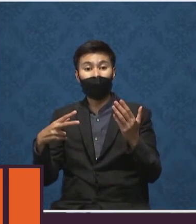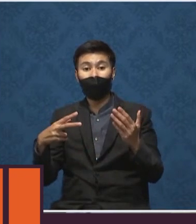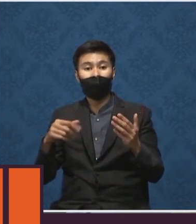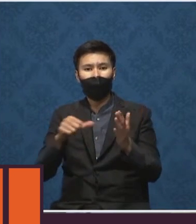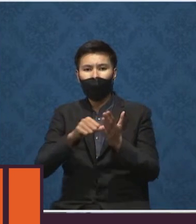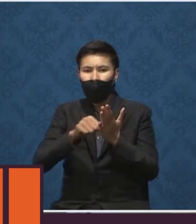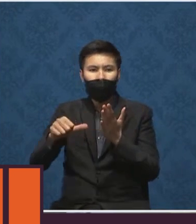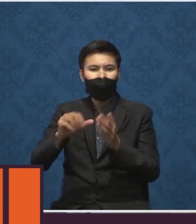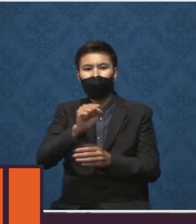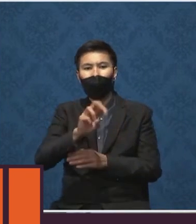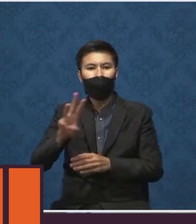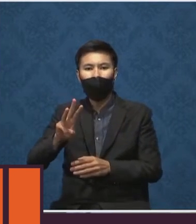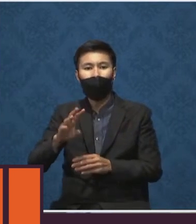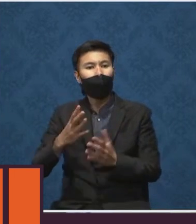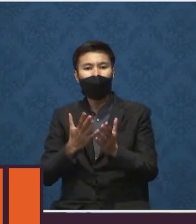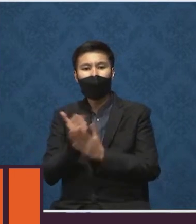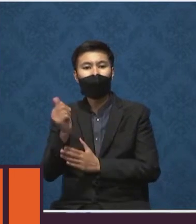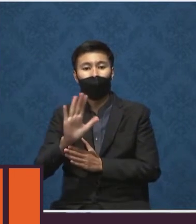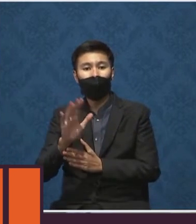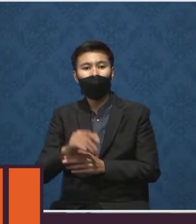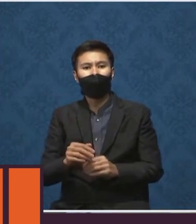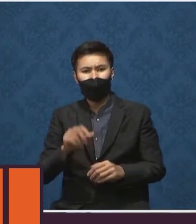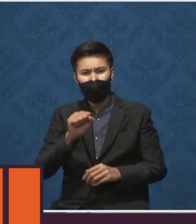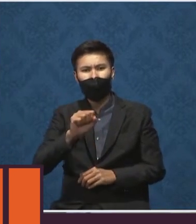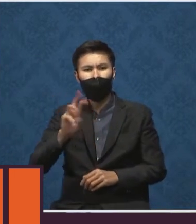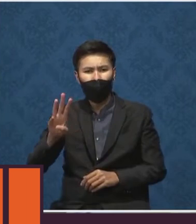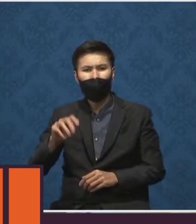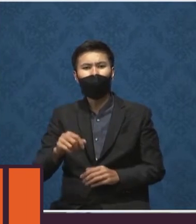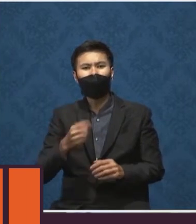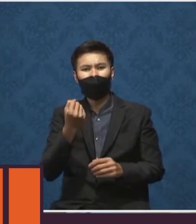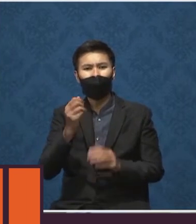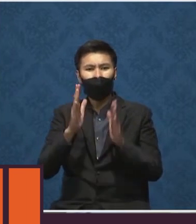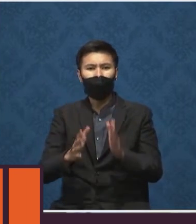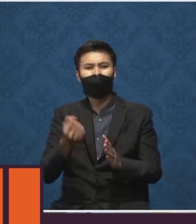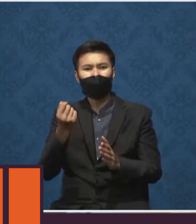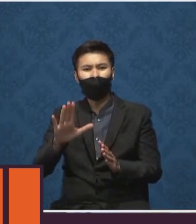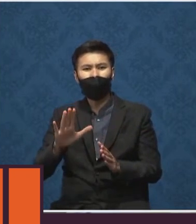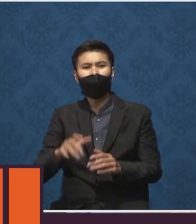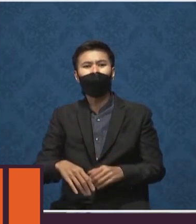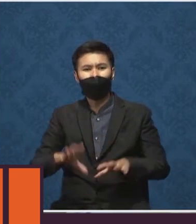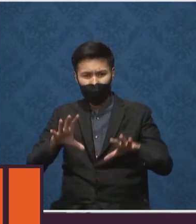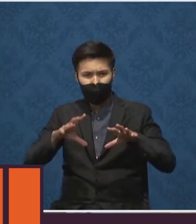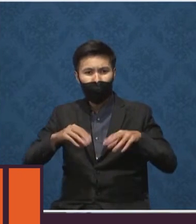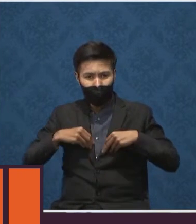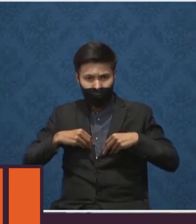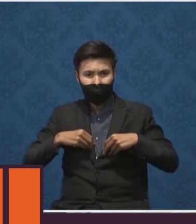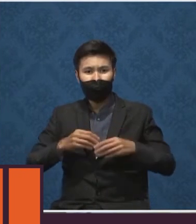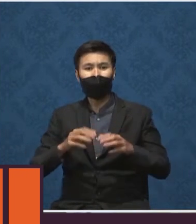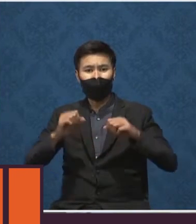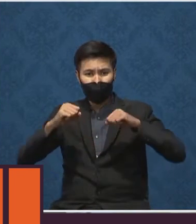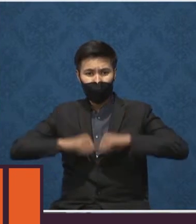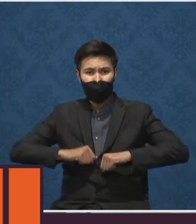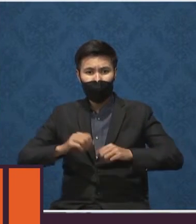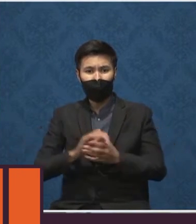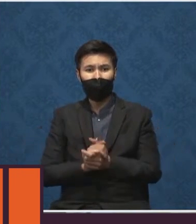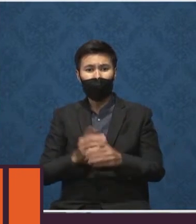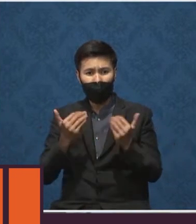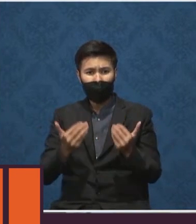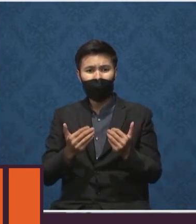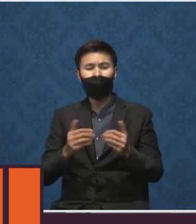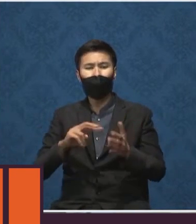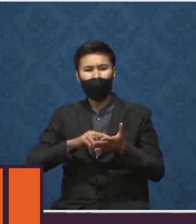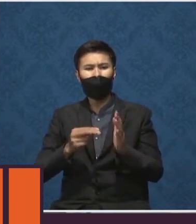มไมผ่านเพรอะไรครักพวสอว่ VPN 55 คนครัไมถ 1 ใน 3 ท scholarships เย็ชอบด้วยนี่แครั ตอยทแท้จริของพ่เดการมาถส analogy